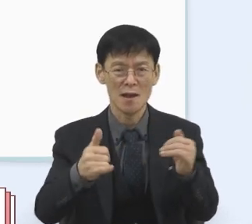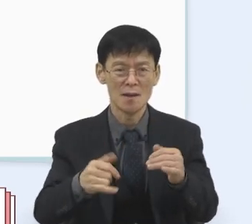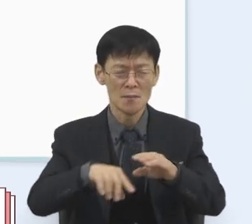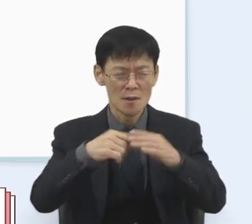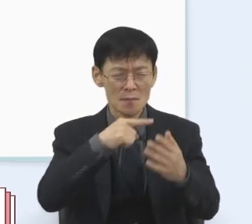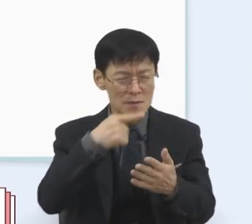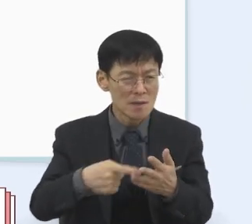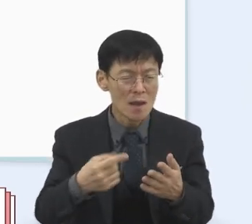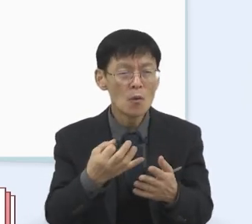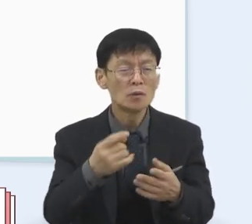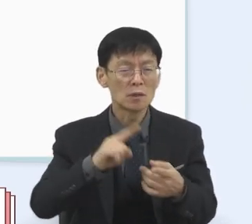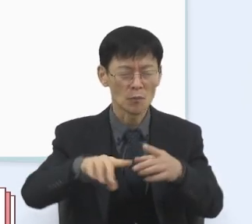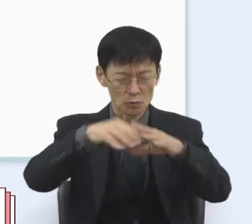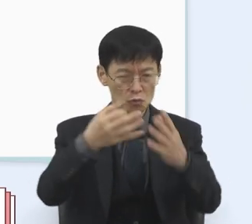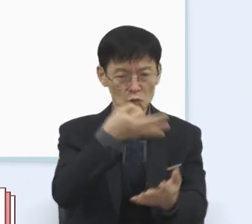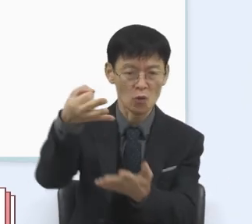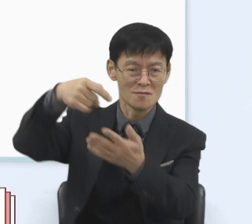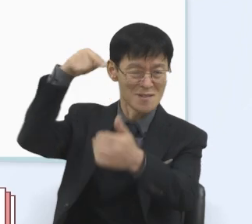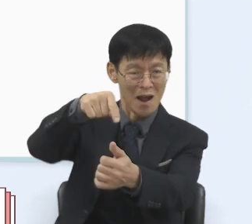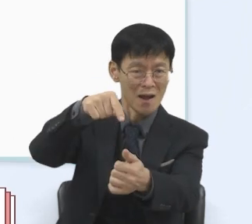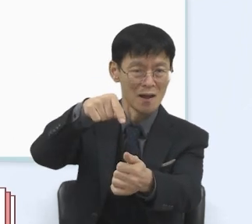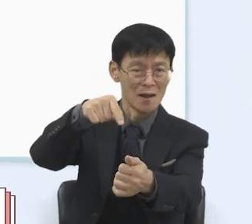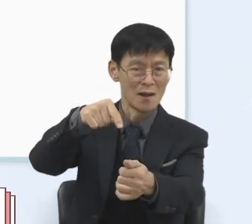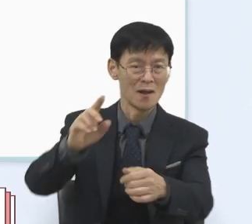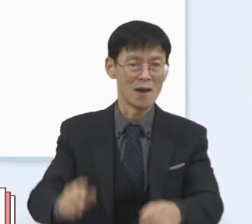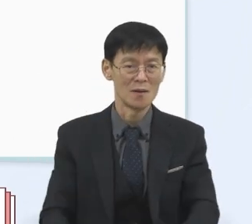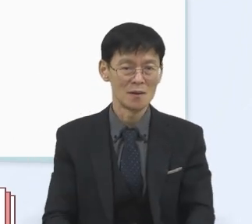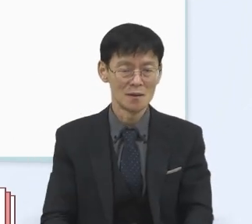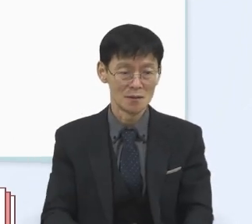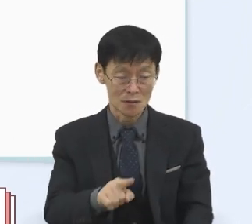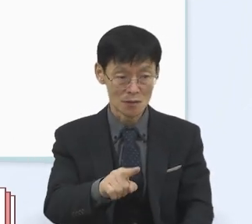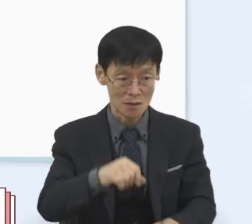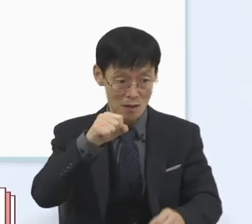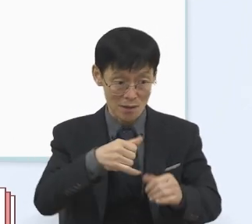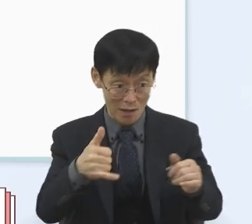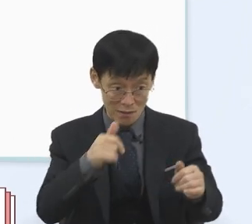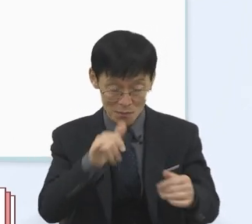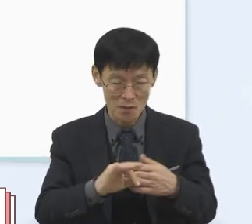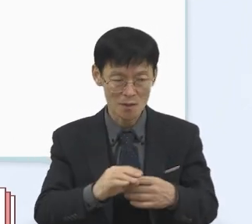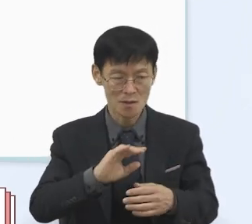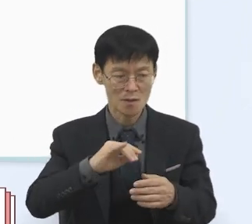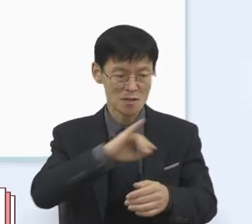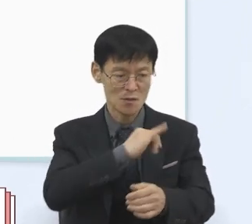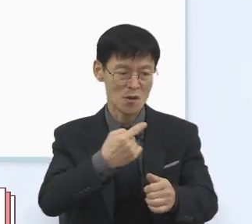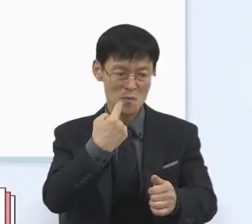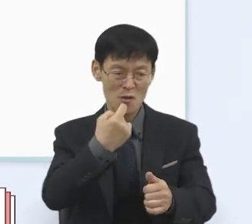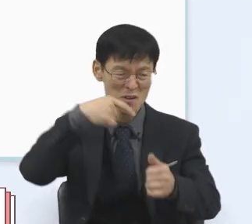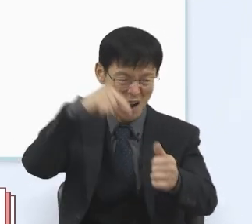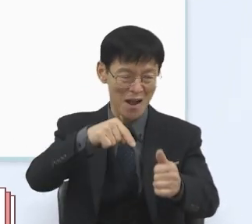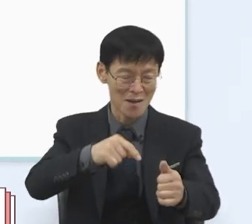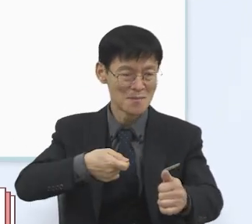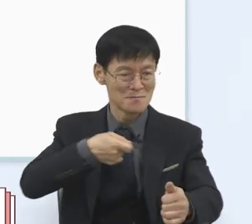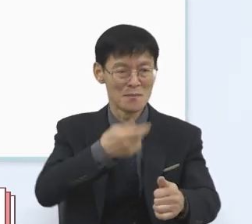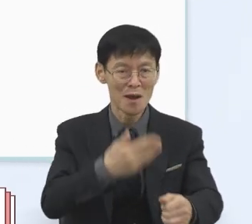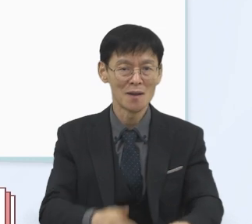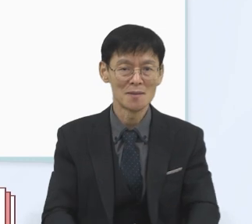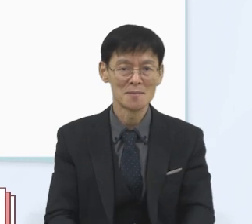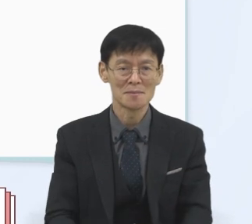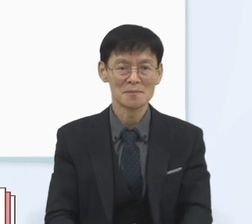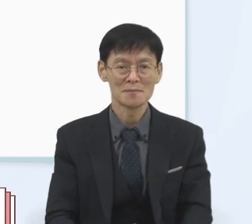입은 피해에 대해 돈을 주라고 할 수 있고 성희롱 행위자에게 인권교육을 들으라고 할 수